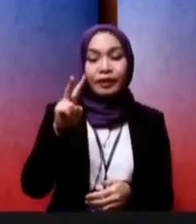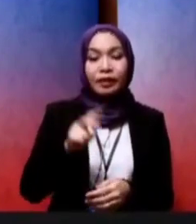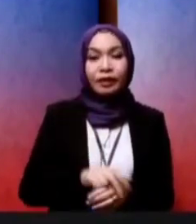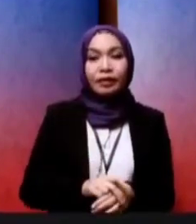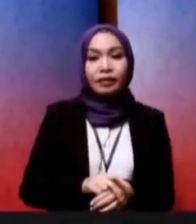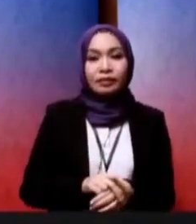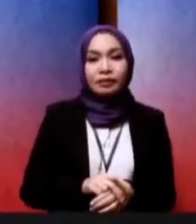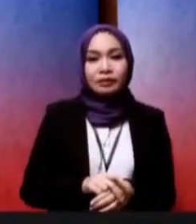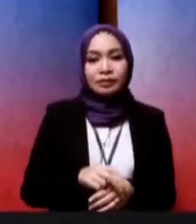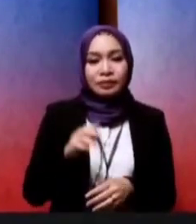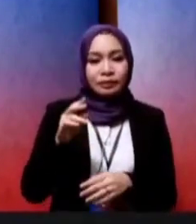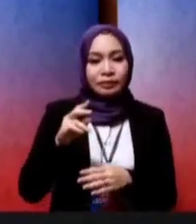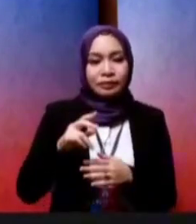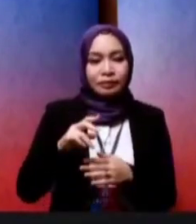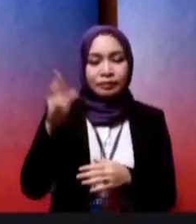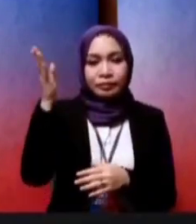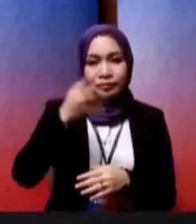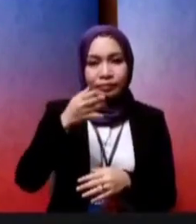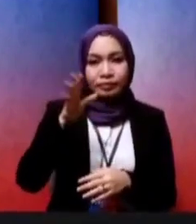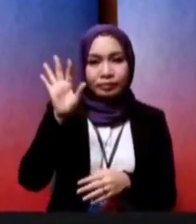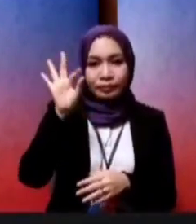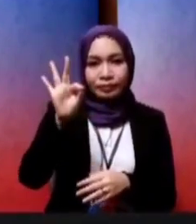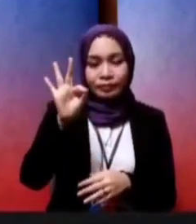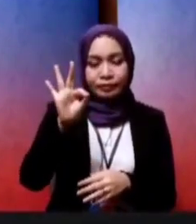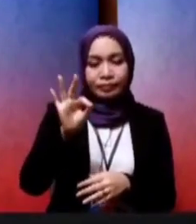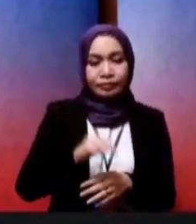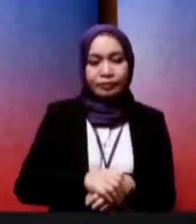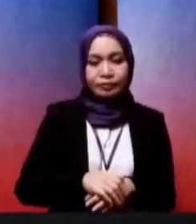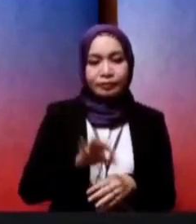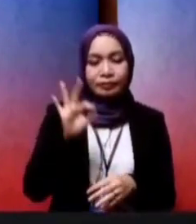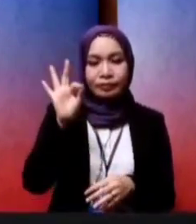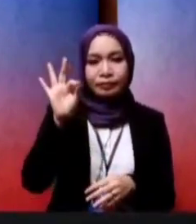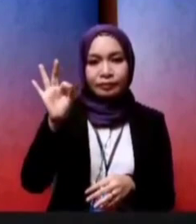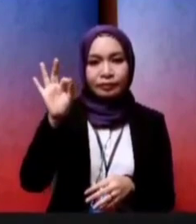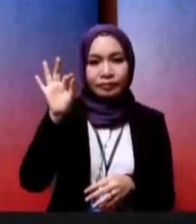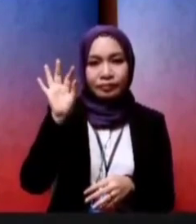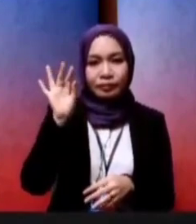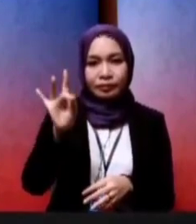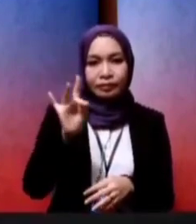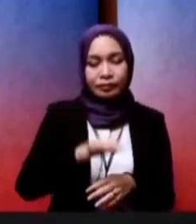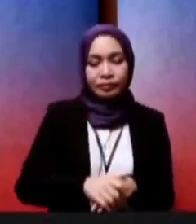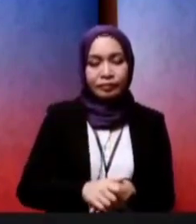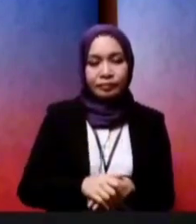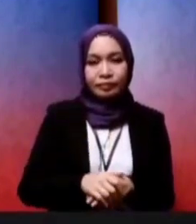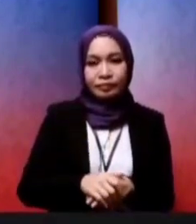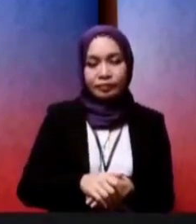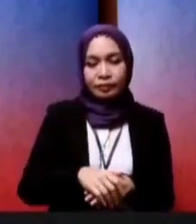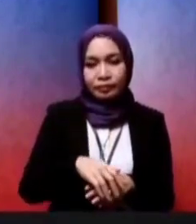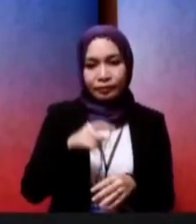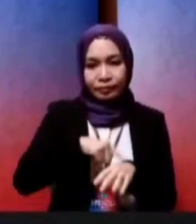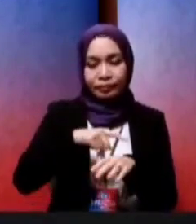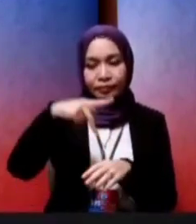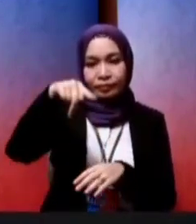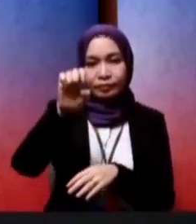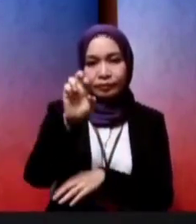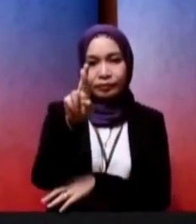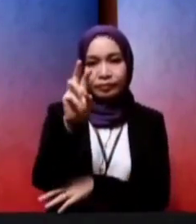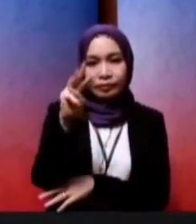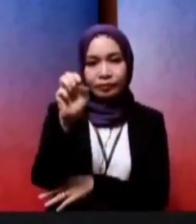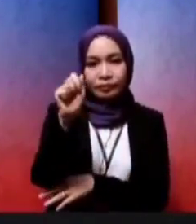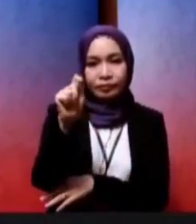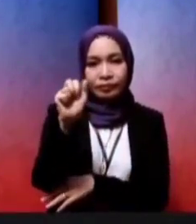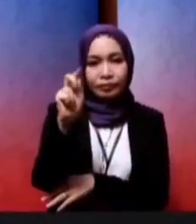adalah deklarasi permatang Pauh ker itu kita harus memnai